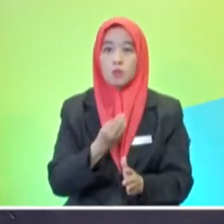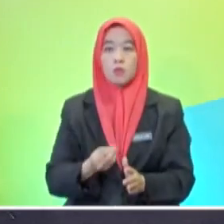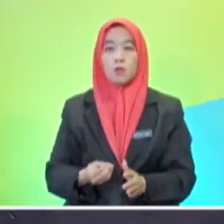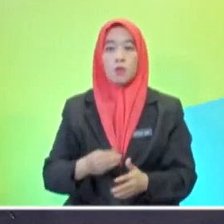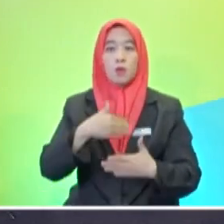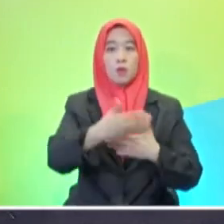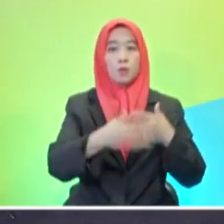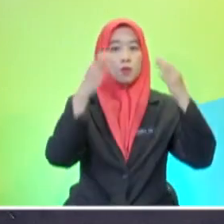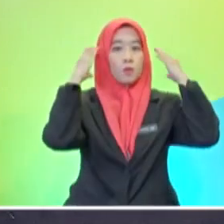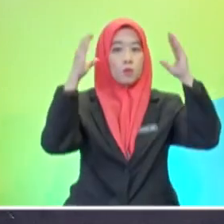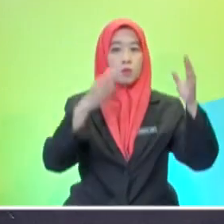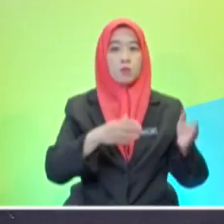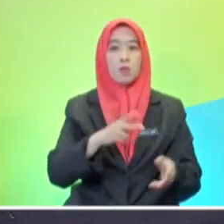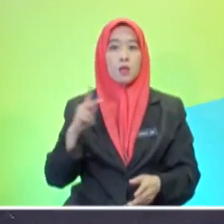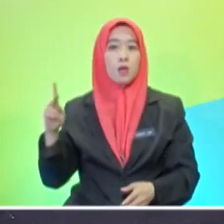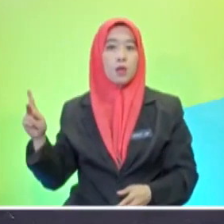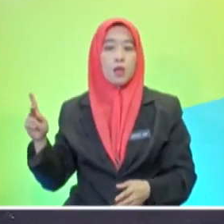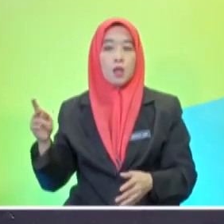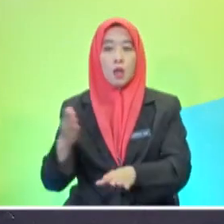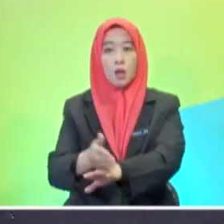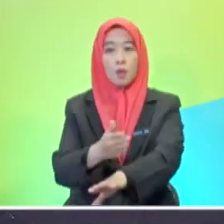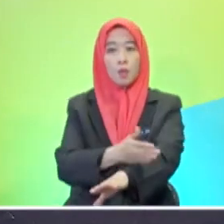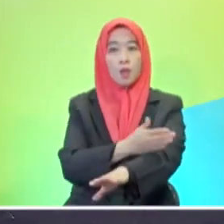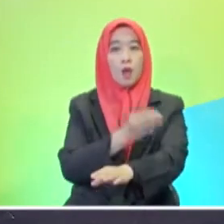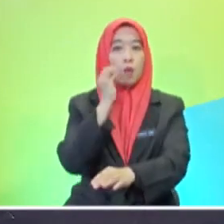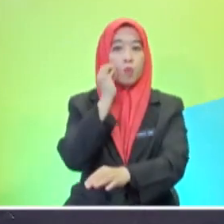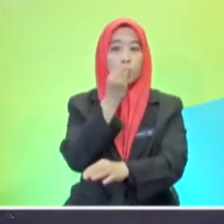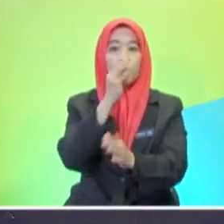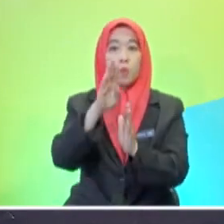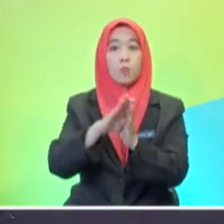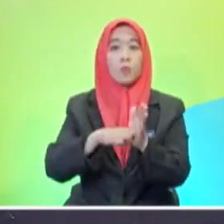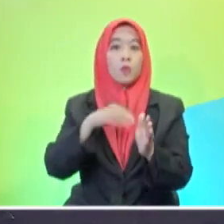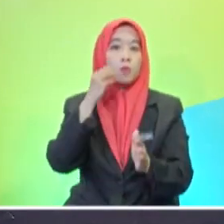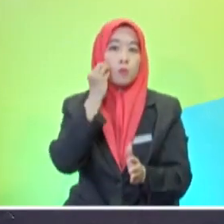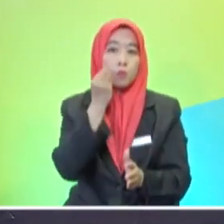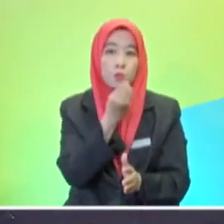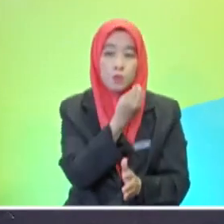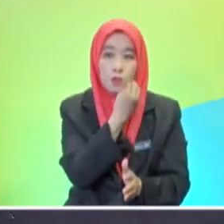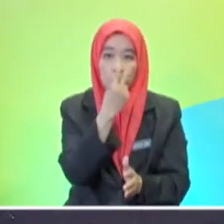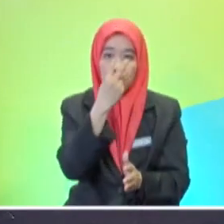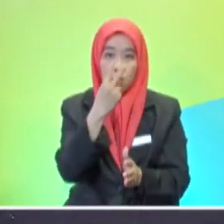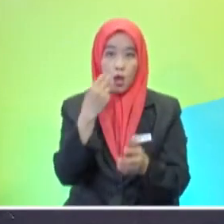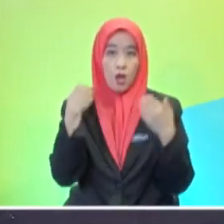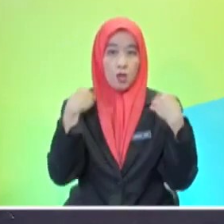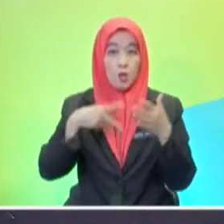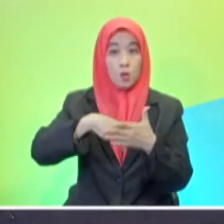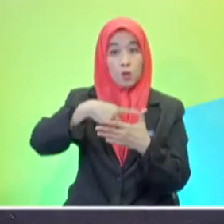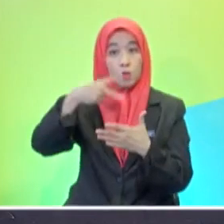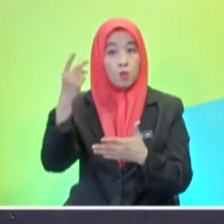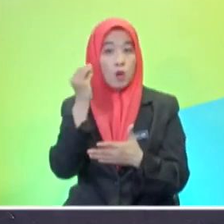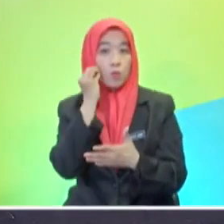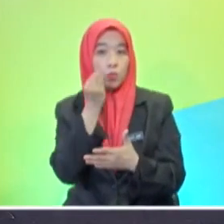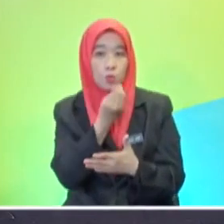cikgu ni sebelah kanan, ini adalah peringkat pokok berbunga. Jadi kita lihat ada keluar bungalah dari pokok tersebut. Ya, cikgu.